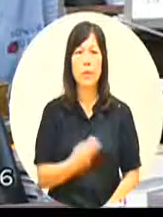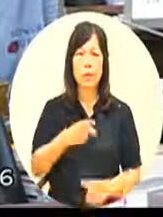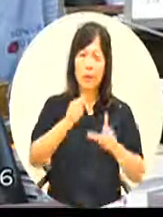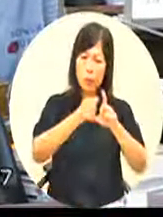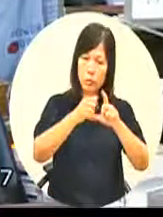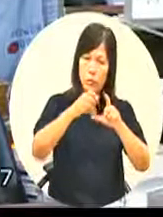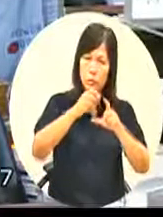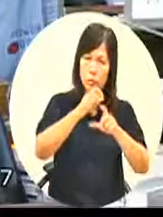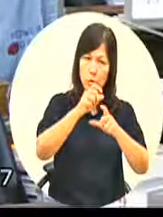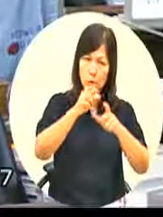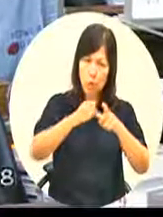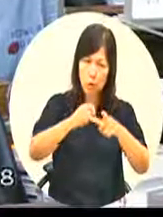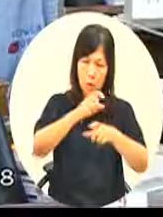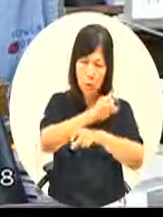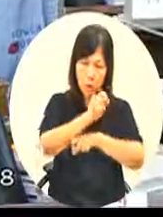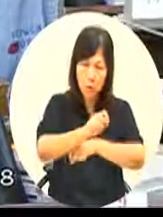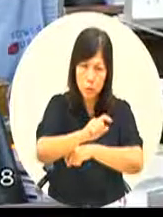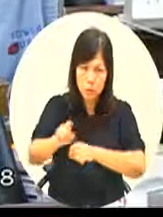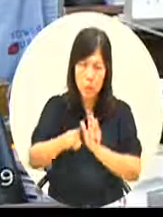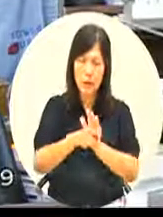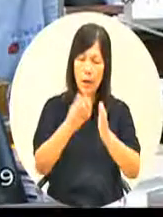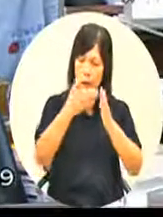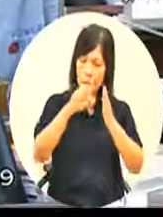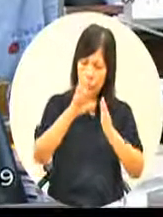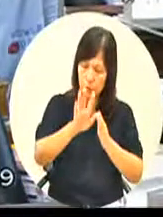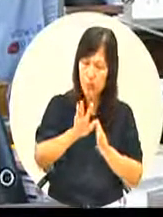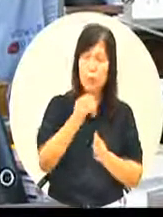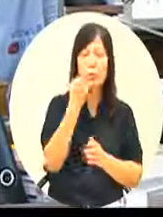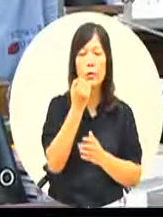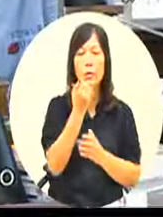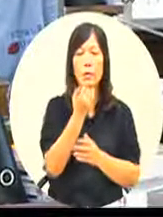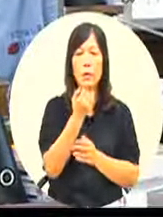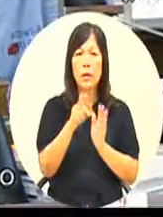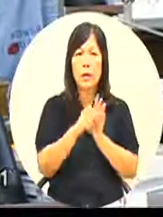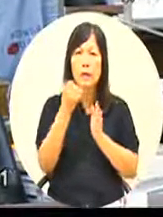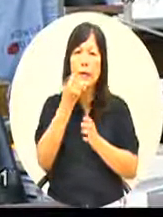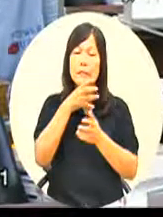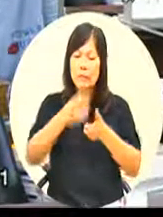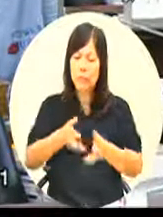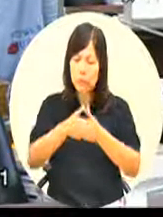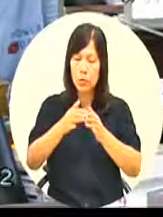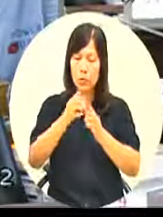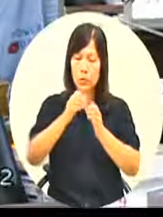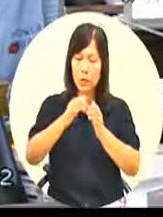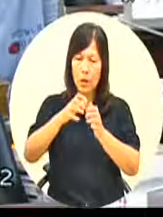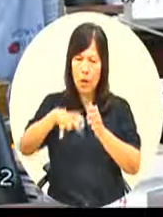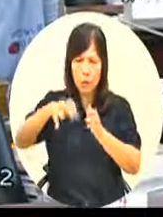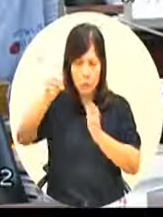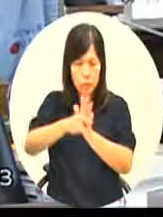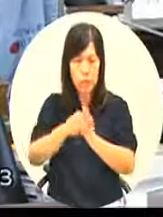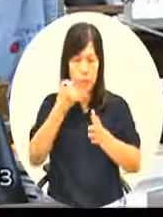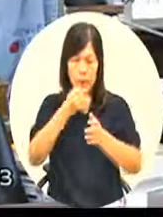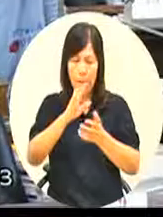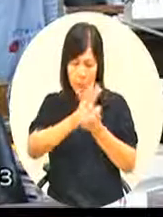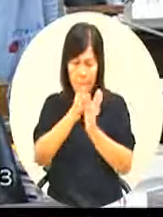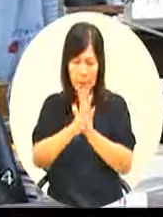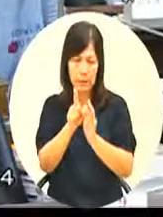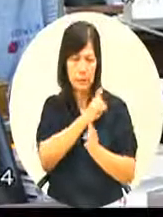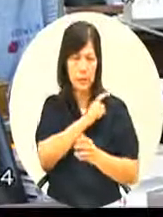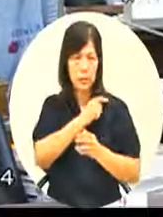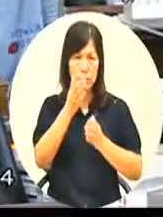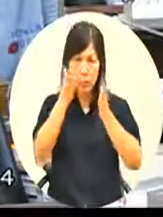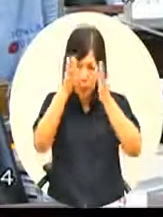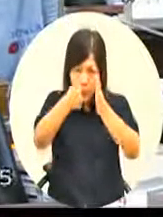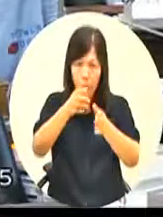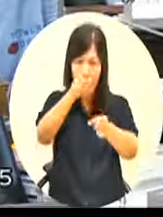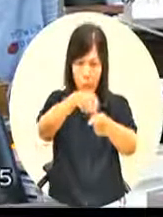所，透过我们的学校，但是最重要，局长你必须把它列为是你们的政策的一个方向，你们应